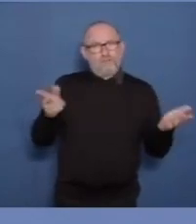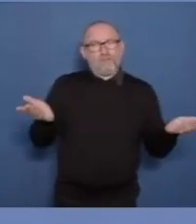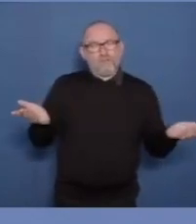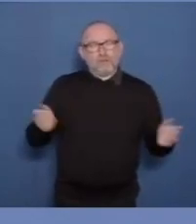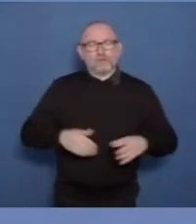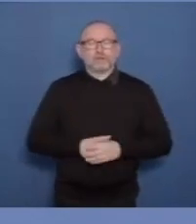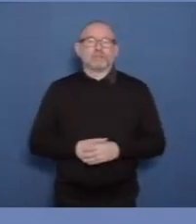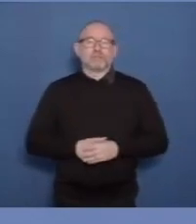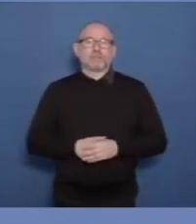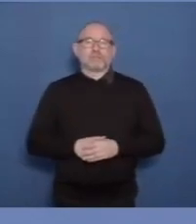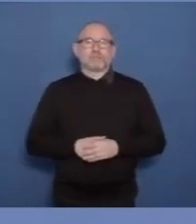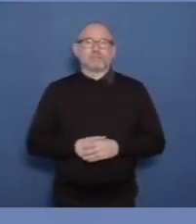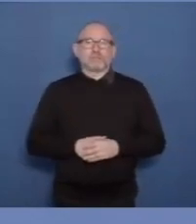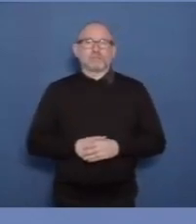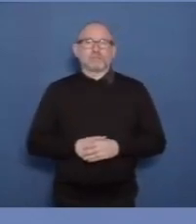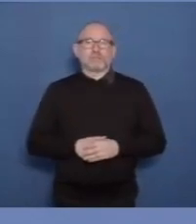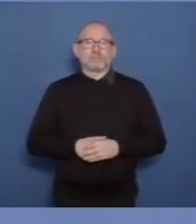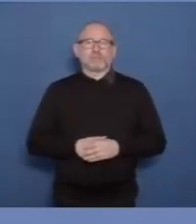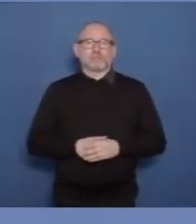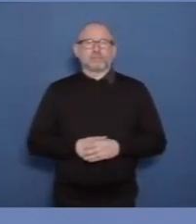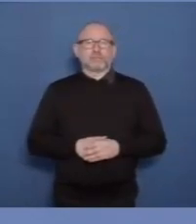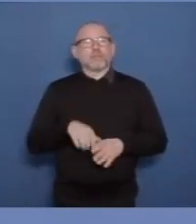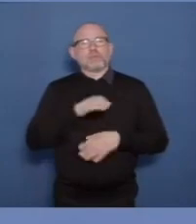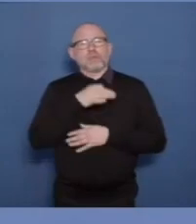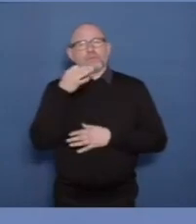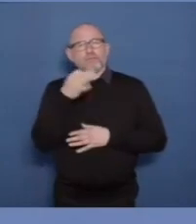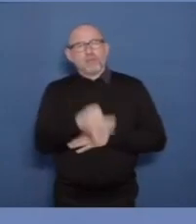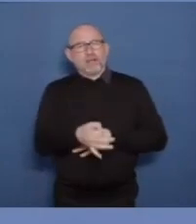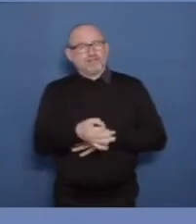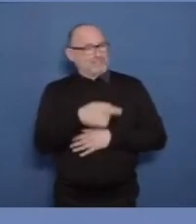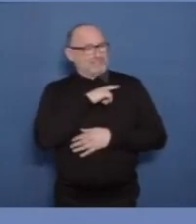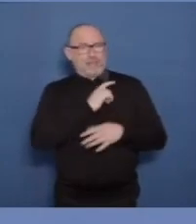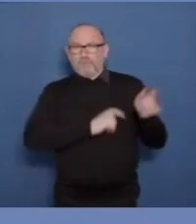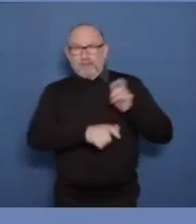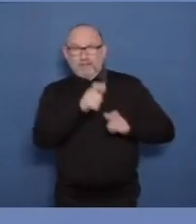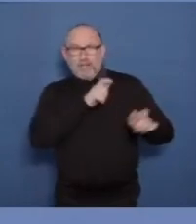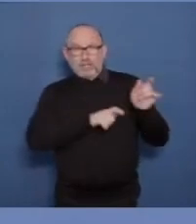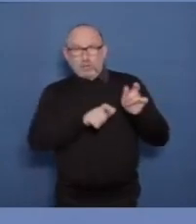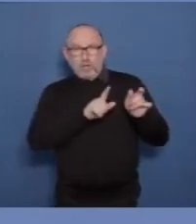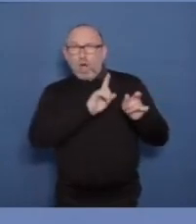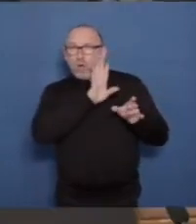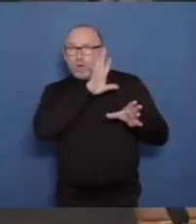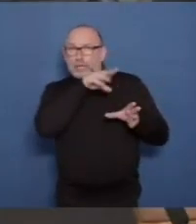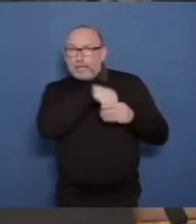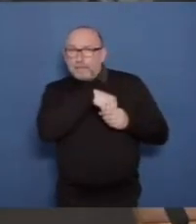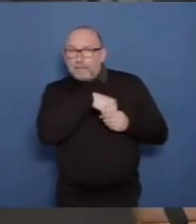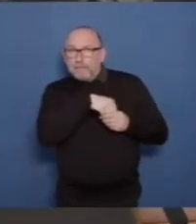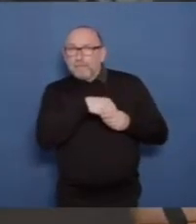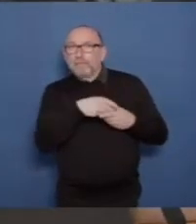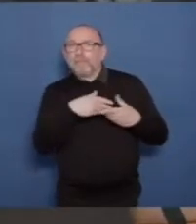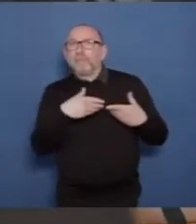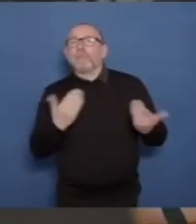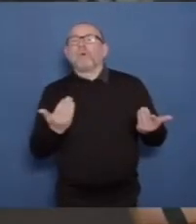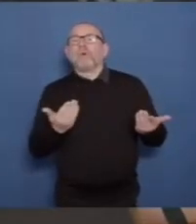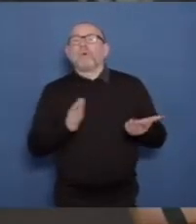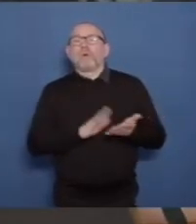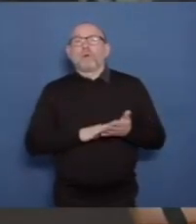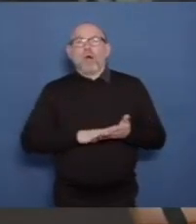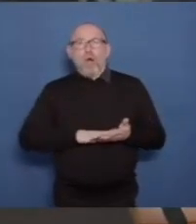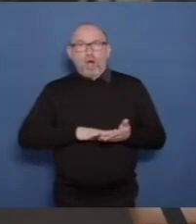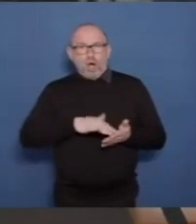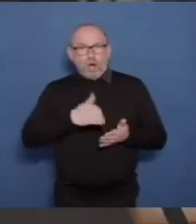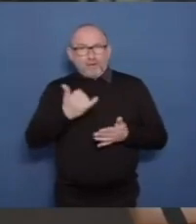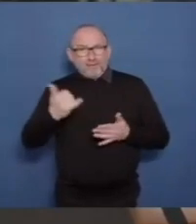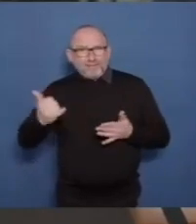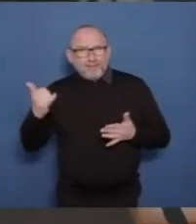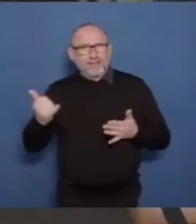Gesetz? Ist diese schließt diese Selbstverteidigung auch ein, dass Kinder durch Bombenangriffe